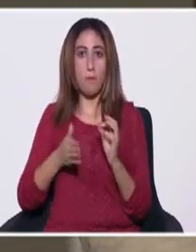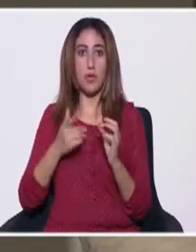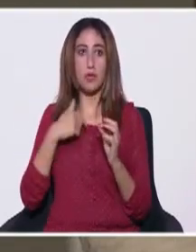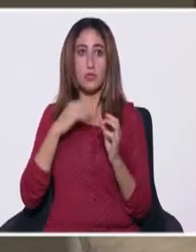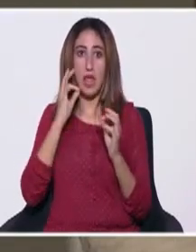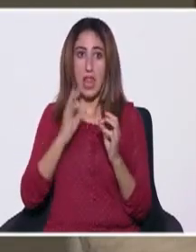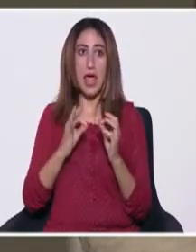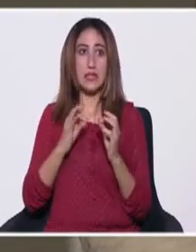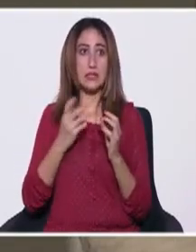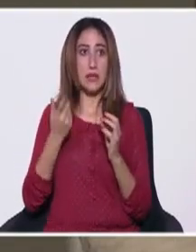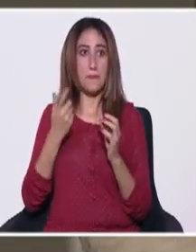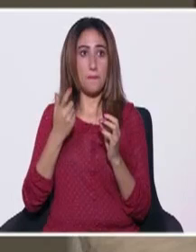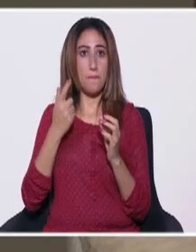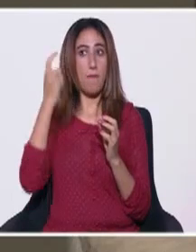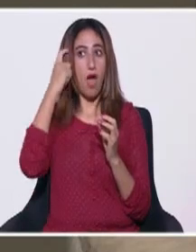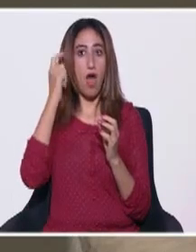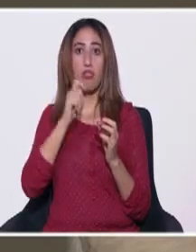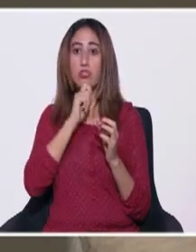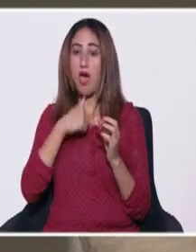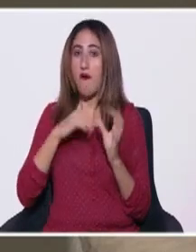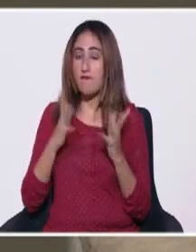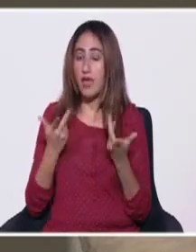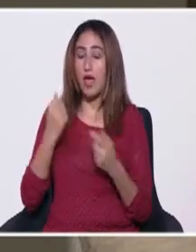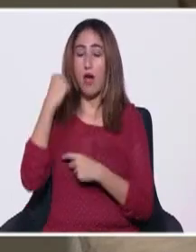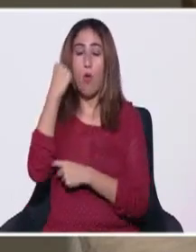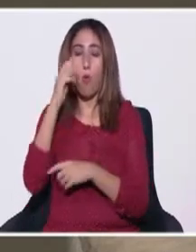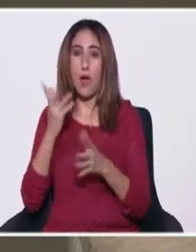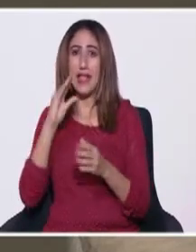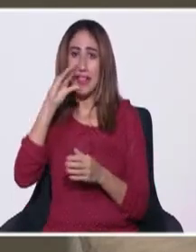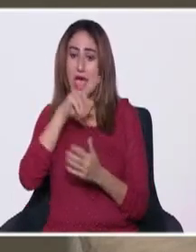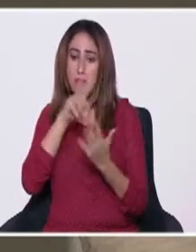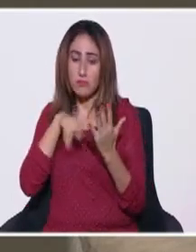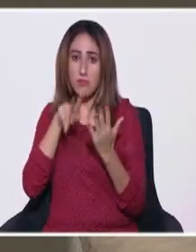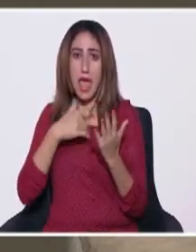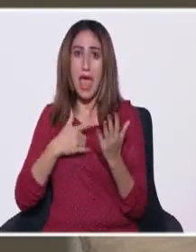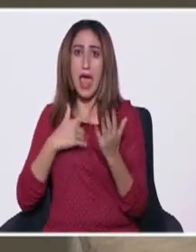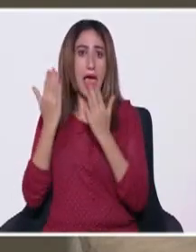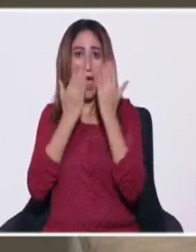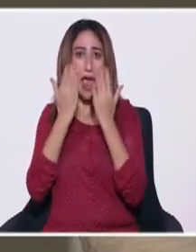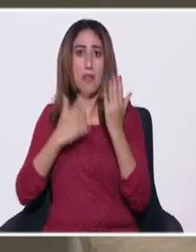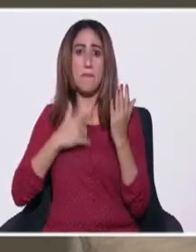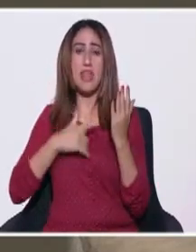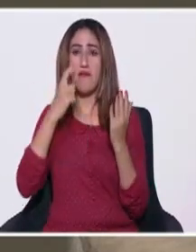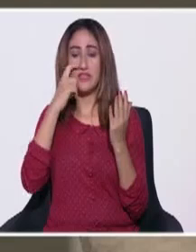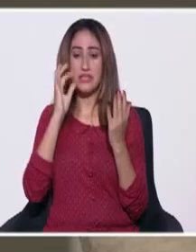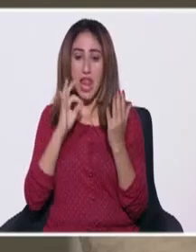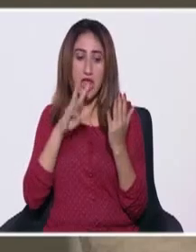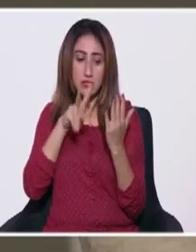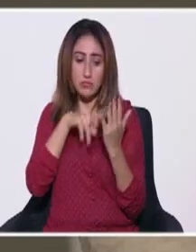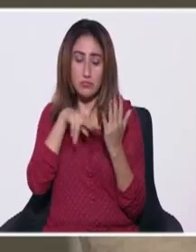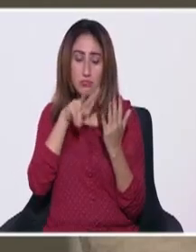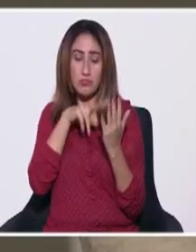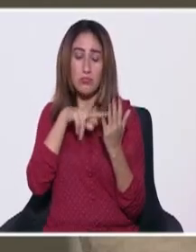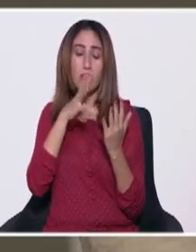كويس، يعرف ضعفه فين وقوته فين، ويعني الحاجات دي مهمه جدا جدا، ودي اللي عملت لي الفارق